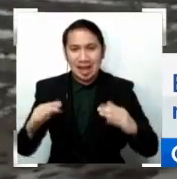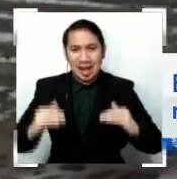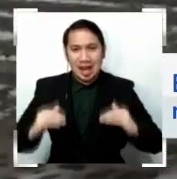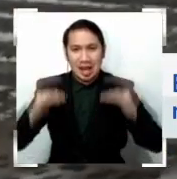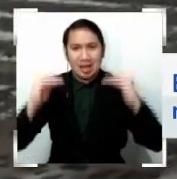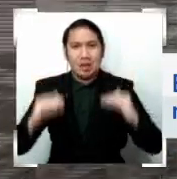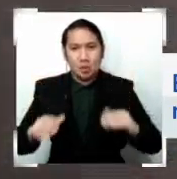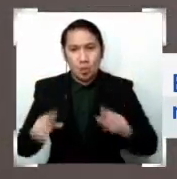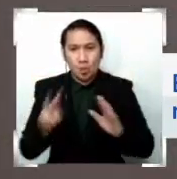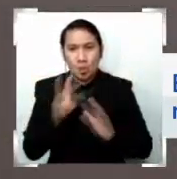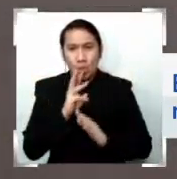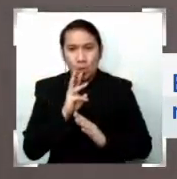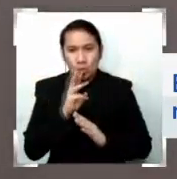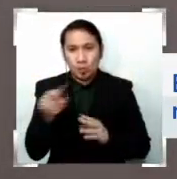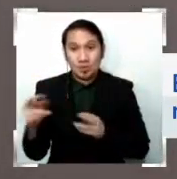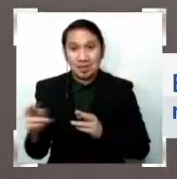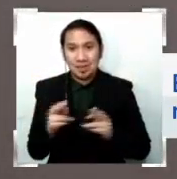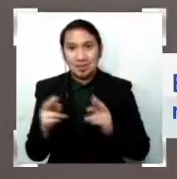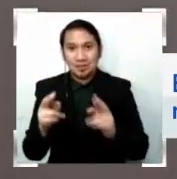Anilaw River.